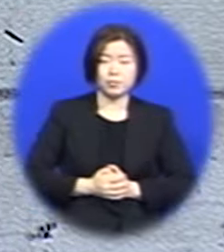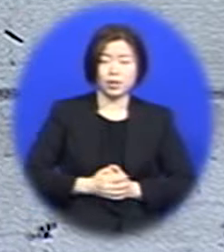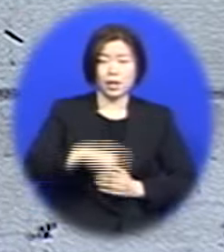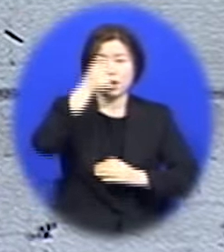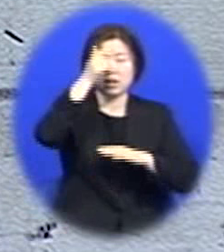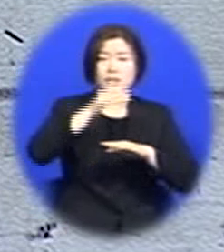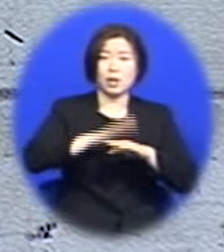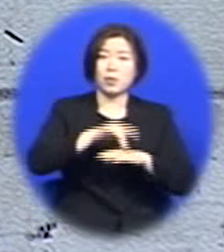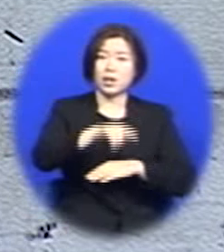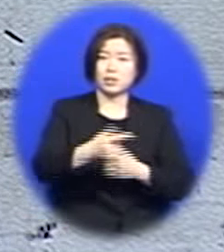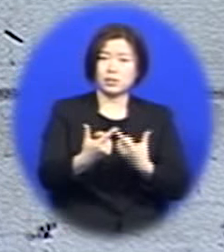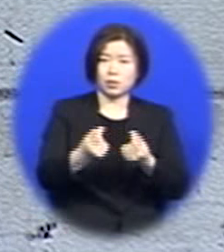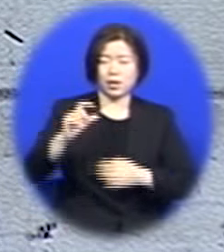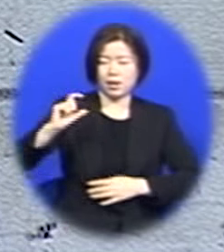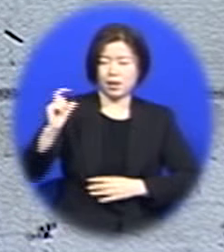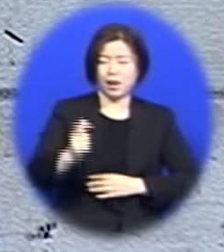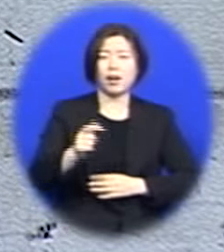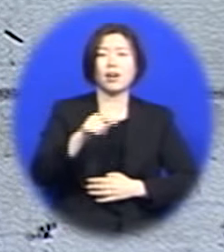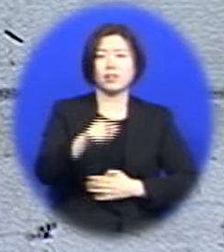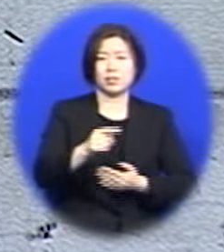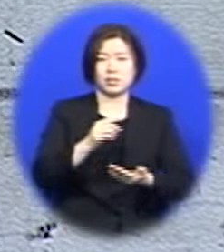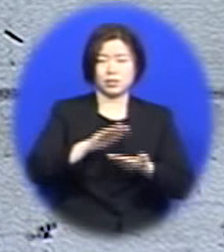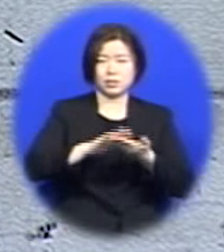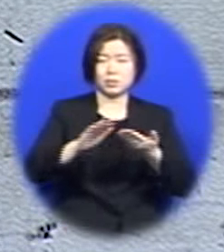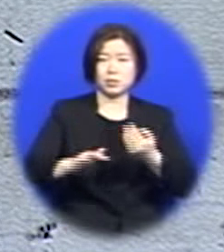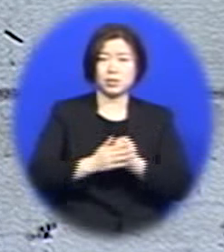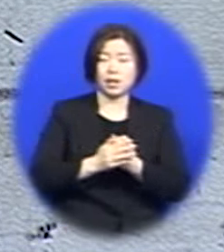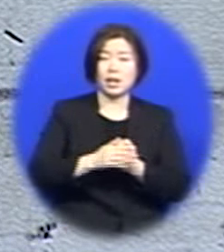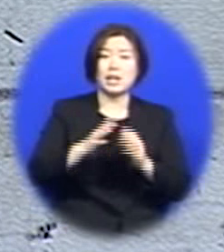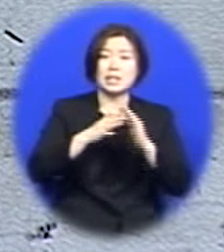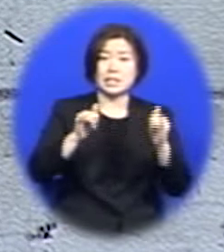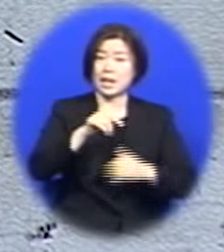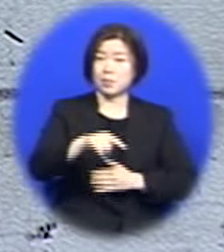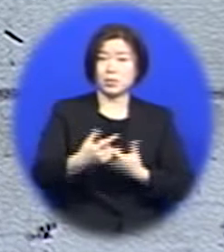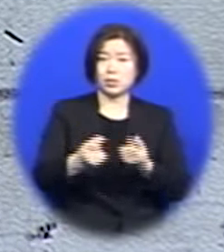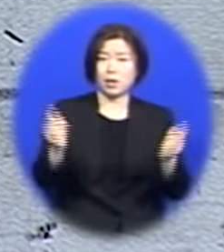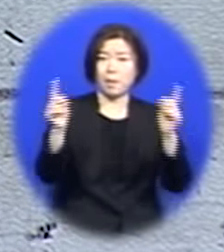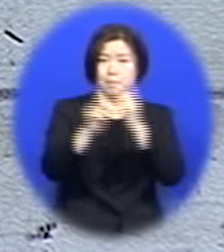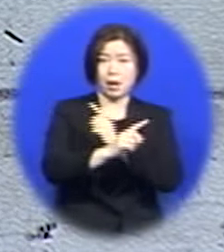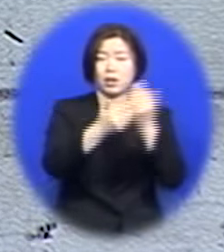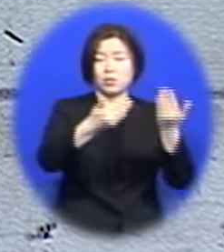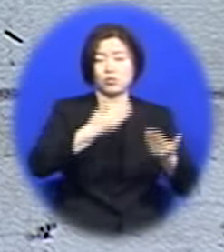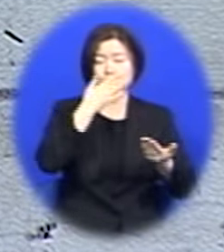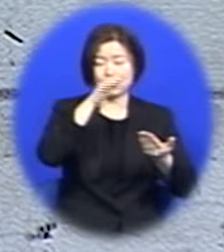예배가 그렇게 강력한 것입니다. 사람을 이렇게 바꿀 수 있을까요?